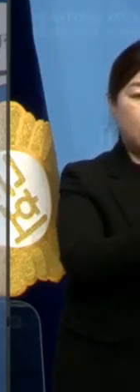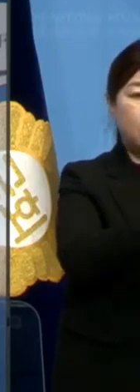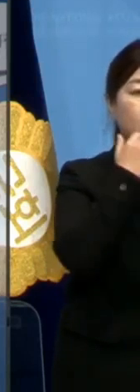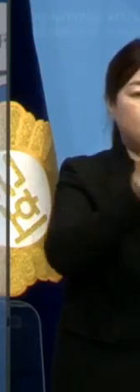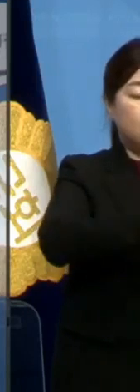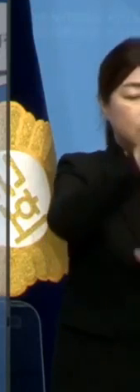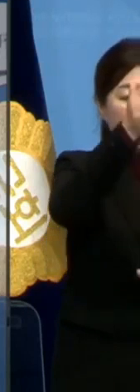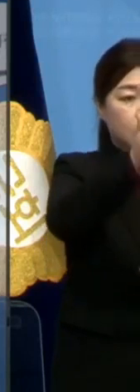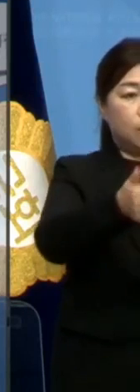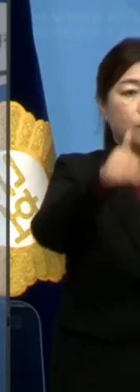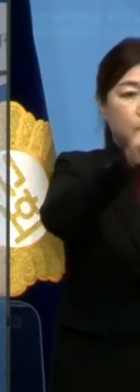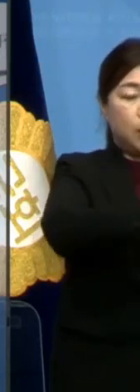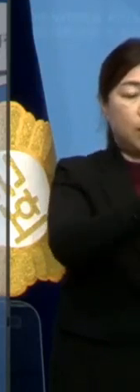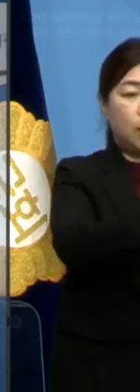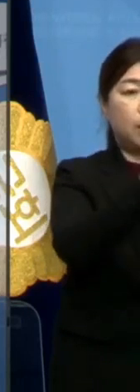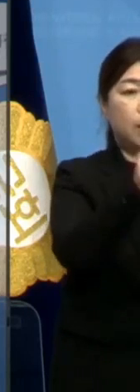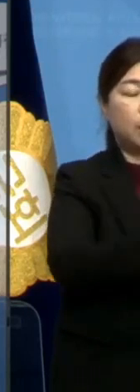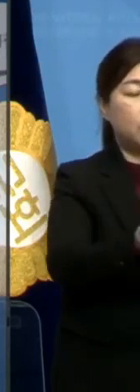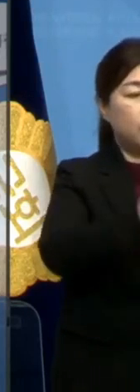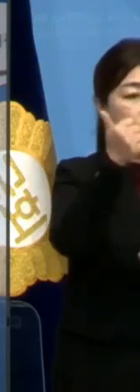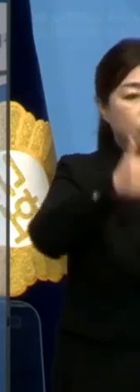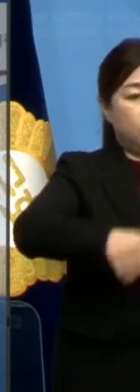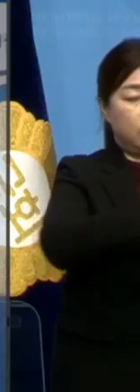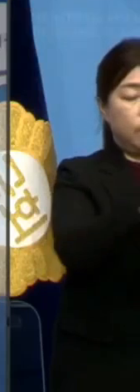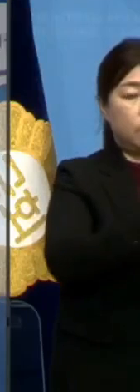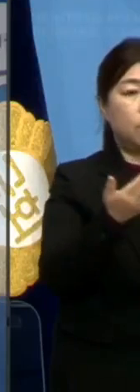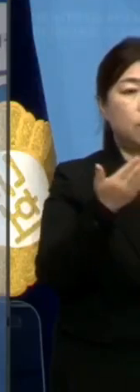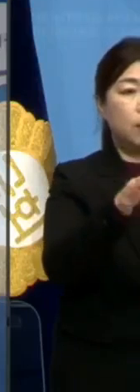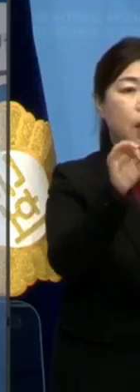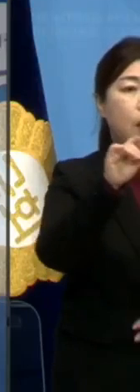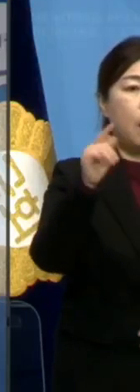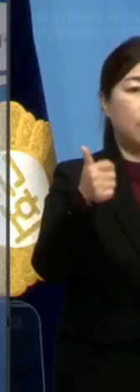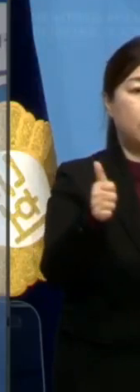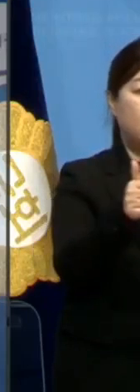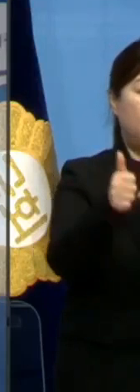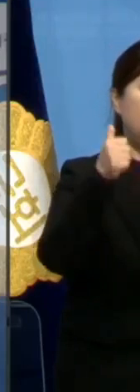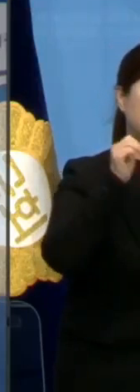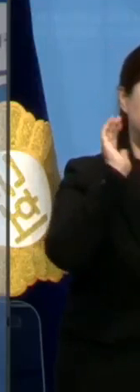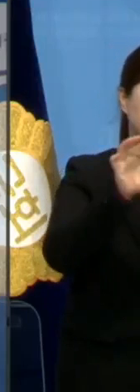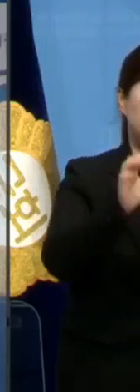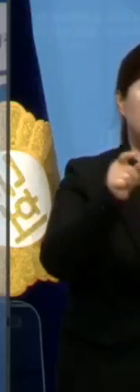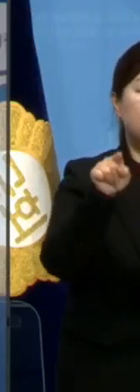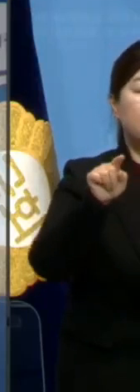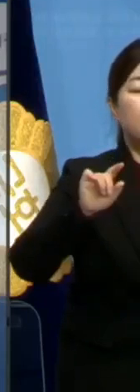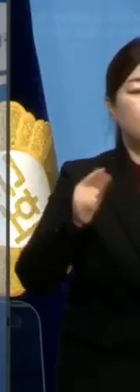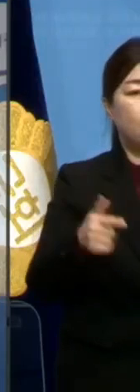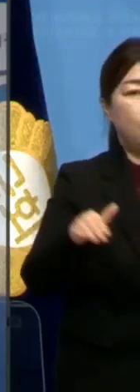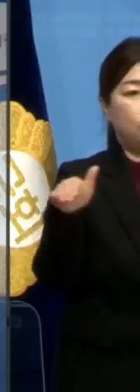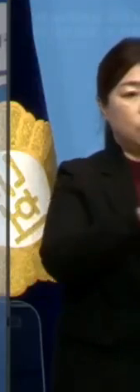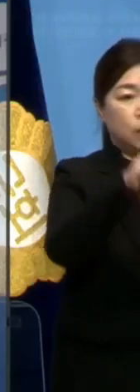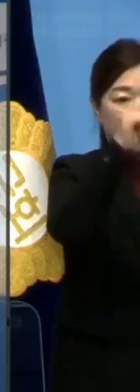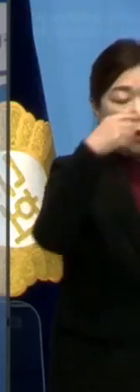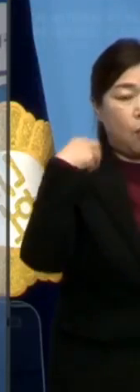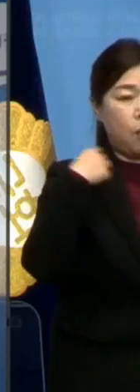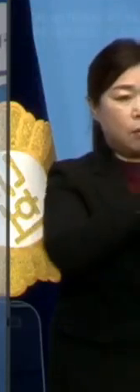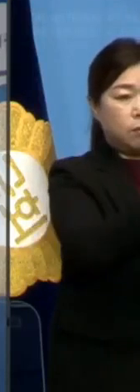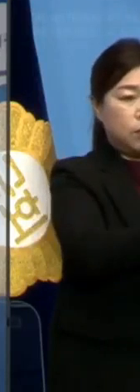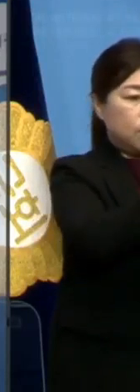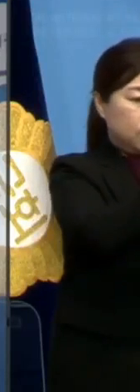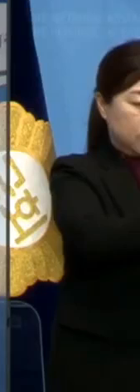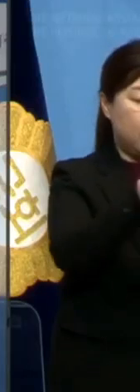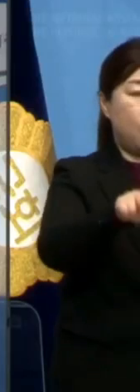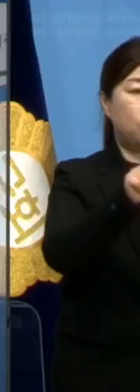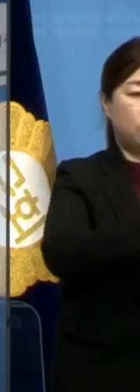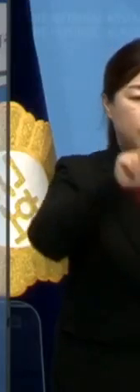서울시장 보선에 희망의 분위기를 만들어가는 안철수 대표를 공격할 것이 아니라 문재인 정권이 무능과